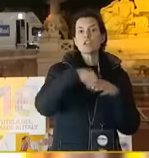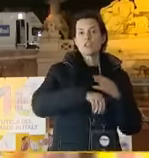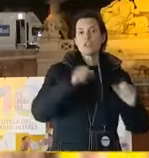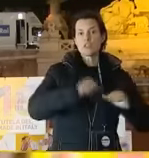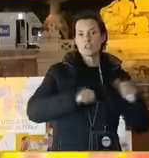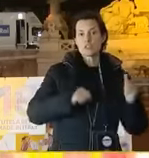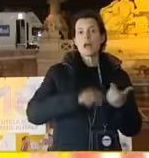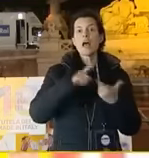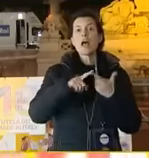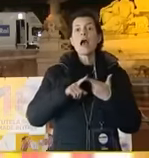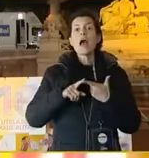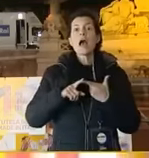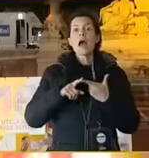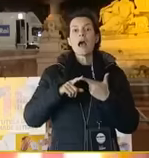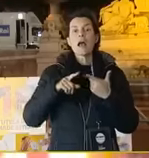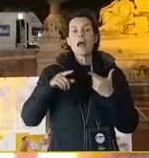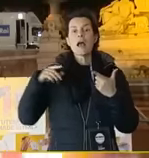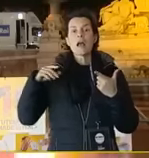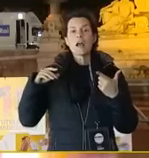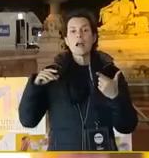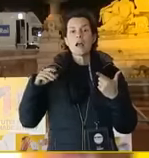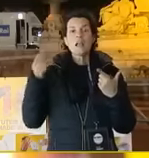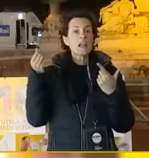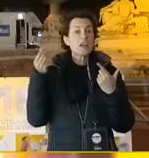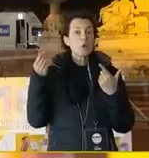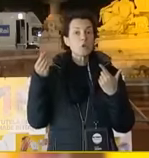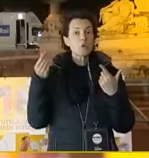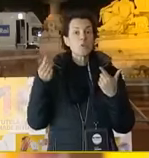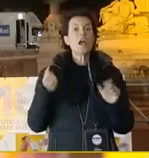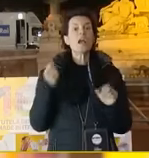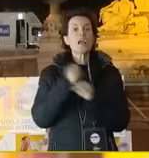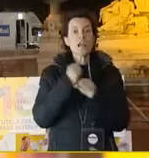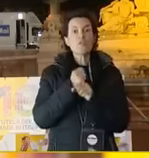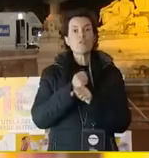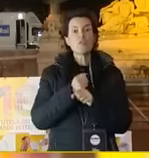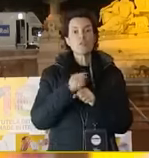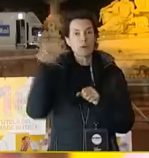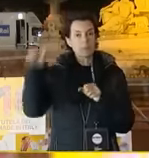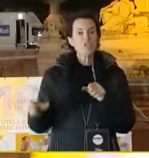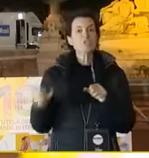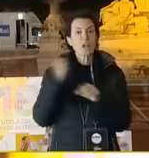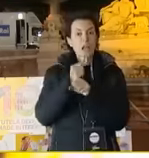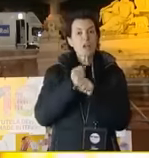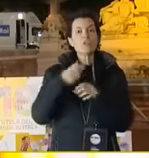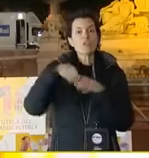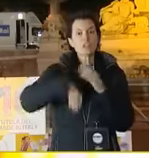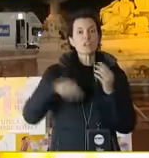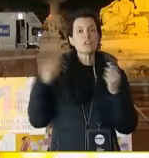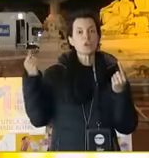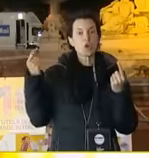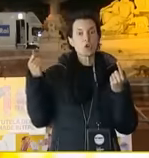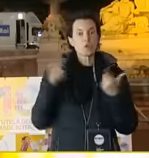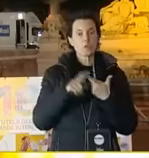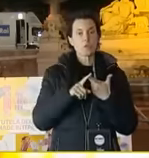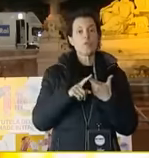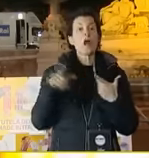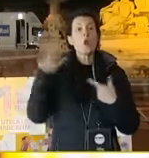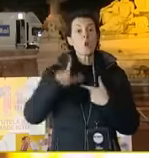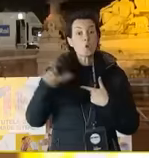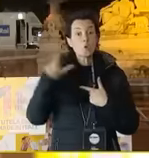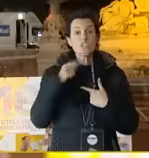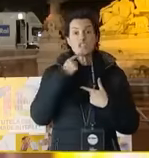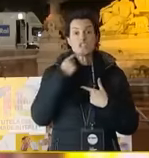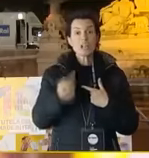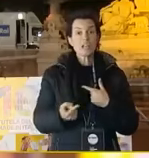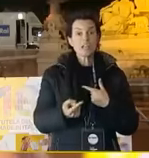All'economia qualcuno che lavora nel campo dell'economia. E l'ha detto Luigi, queste non sono persone